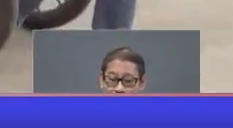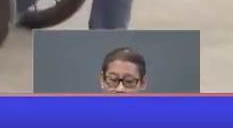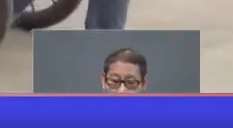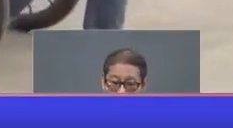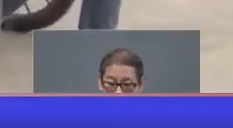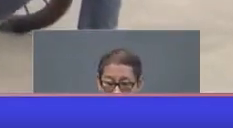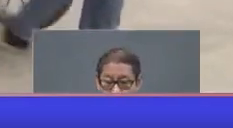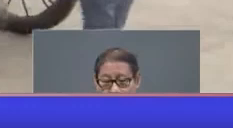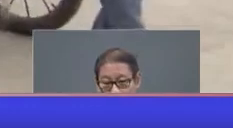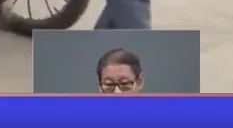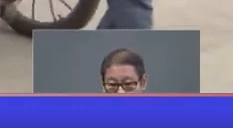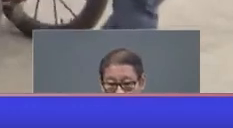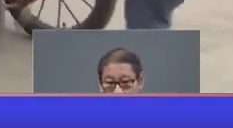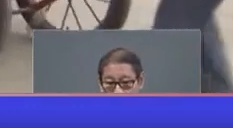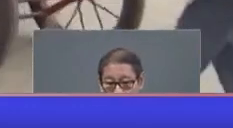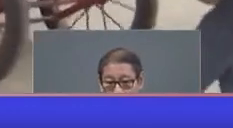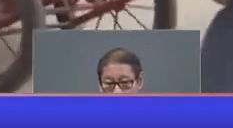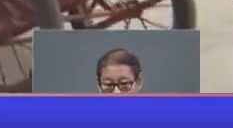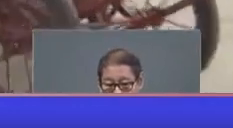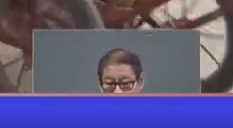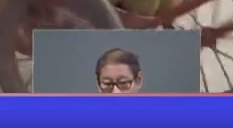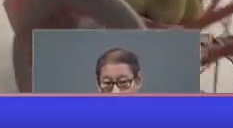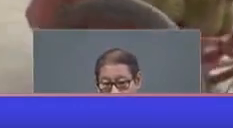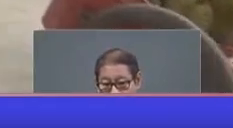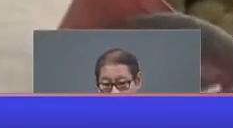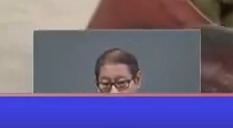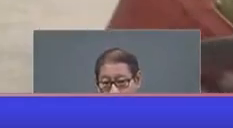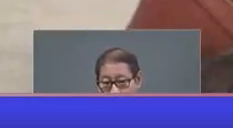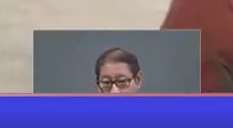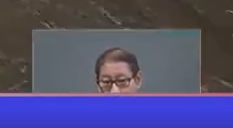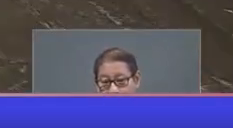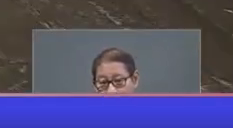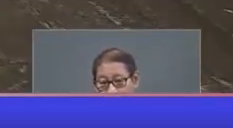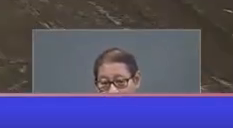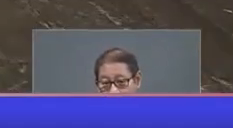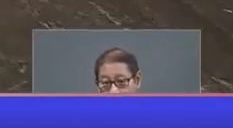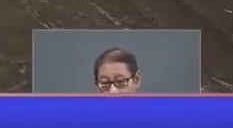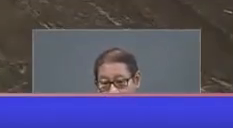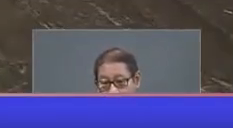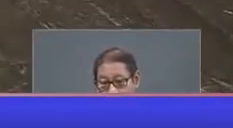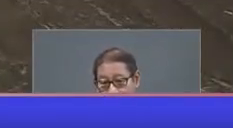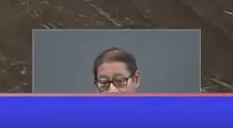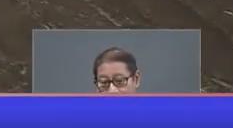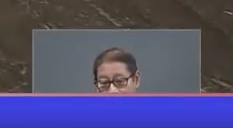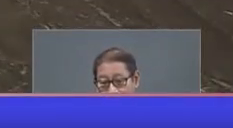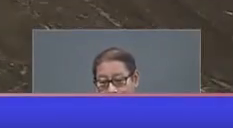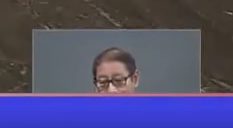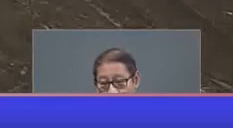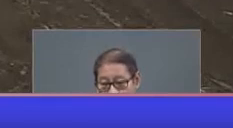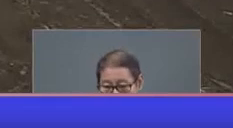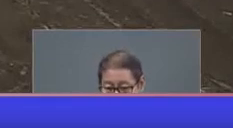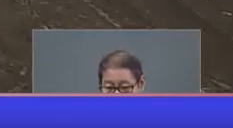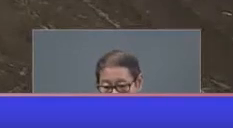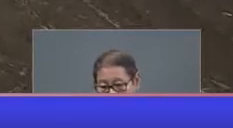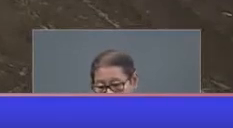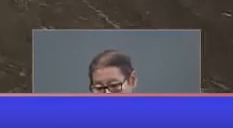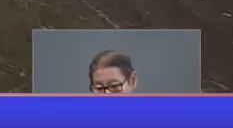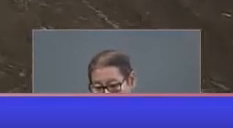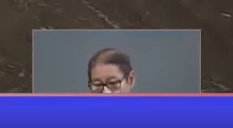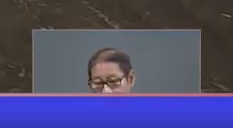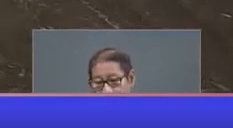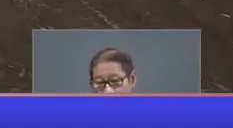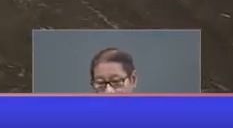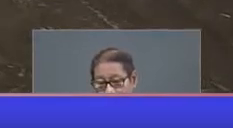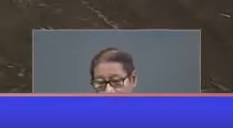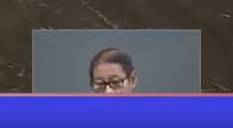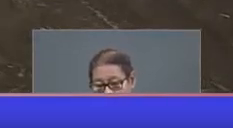ตลาดแล้วก็เพิ่มโอกาสแล้วก็รายได้ให้กับเกษตรกรทีนี้มาดูอ่าข้อมูลกันหน่อยค่ะทางกรมการค้าภายในกระทรวงพาณิชย์